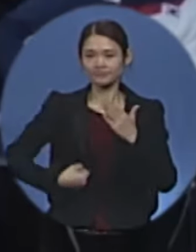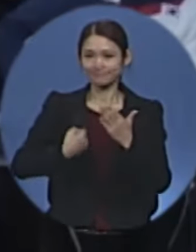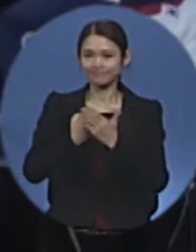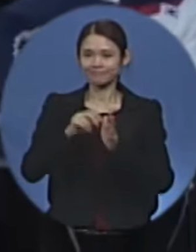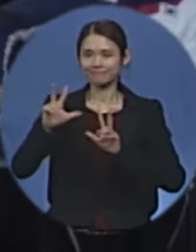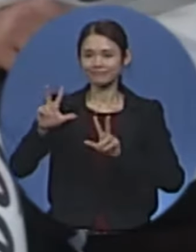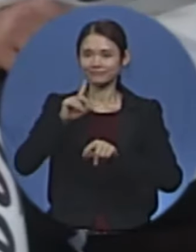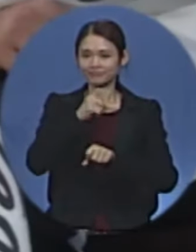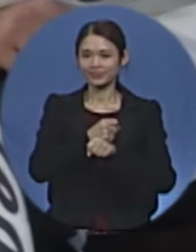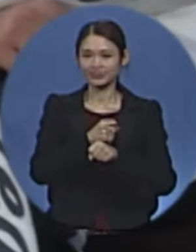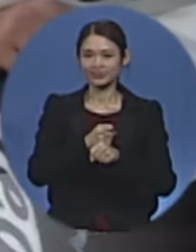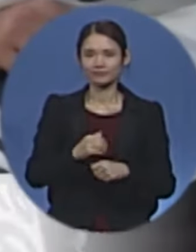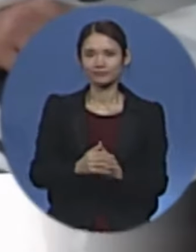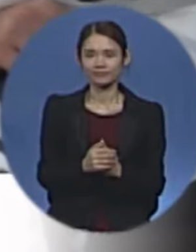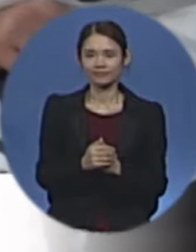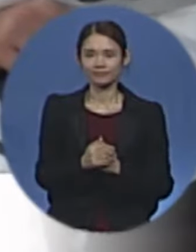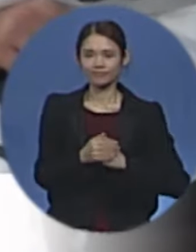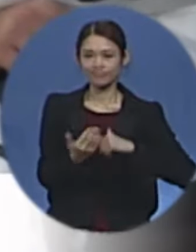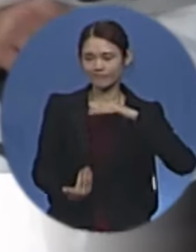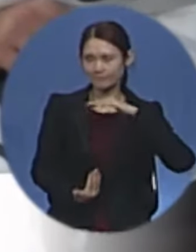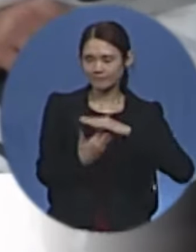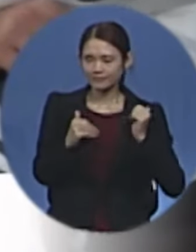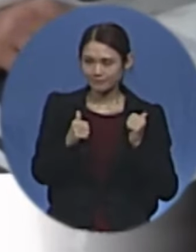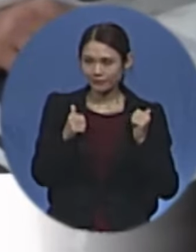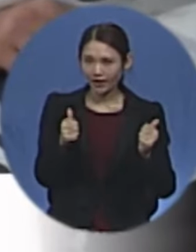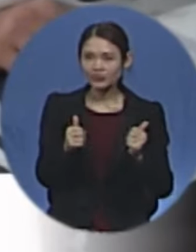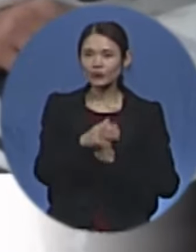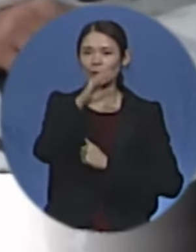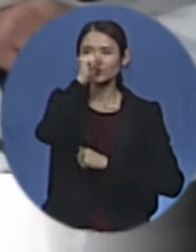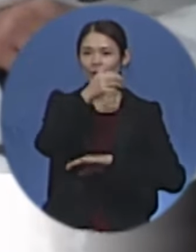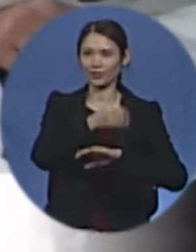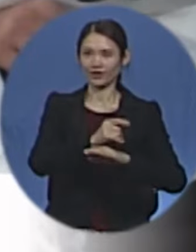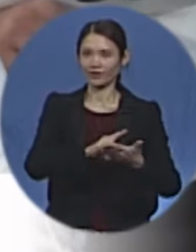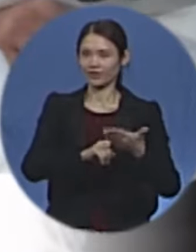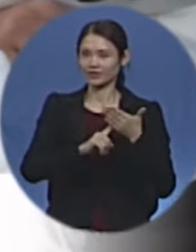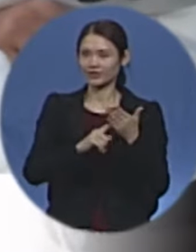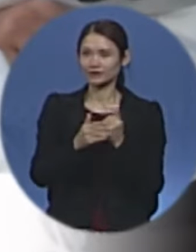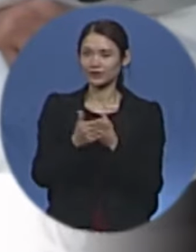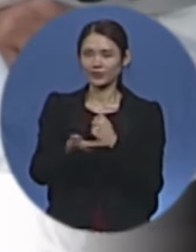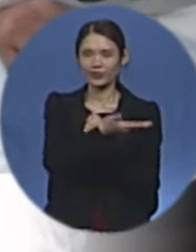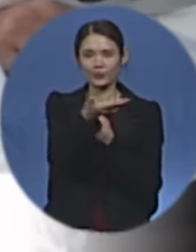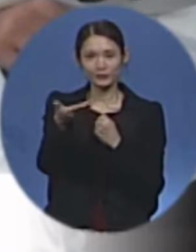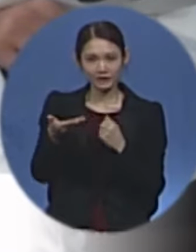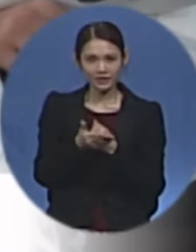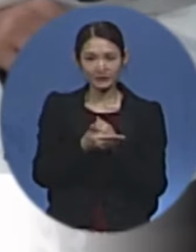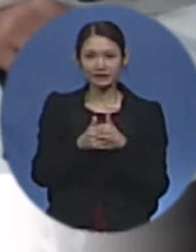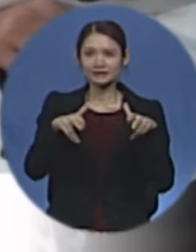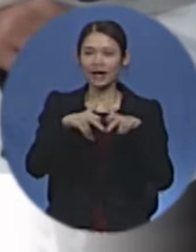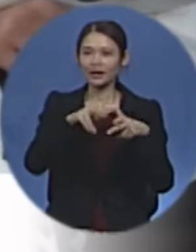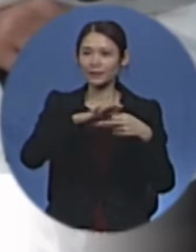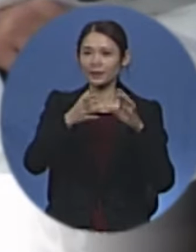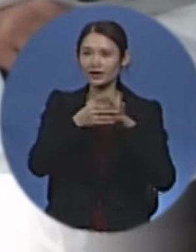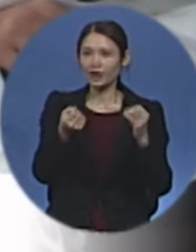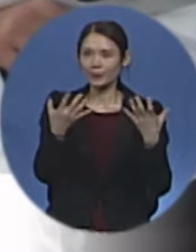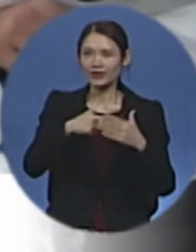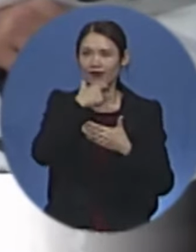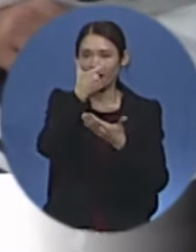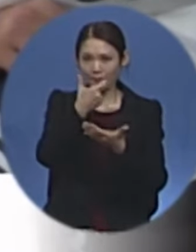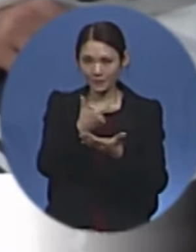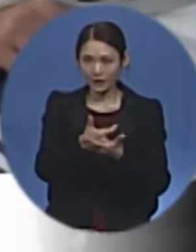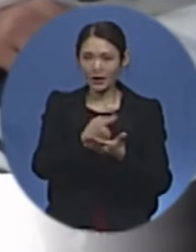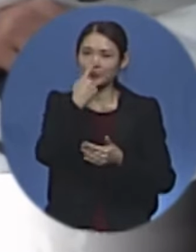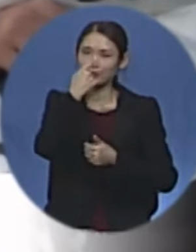다짐했습니다. 최선을 다해 좋은 결과를 만들어서 우리 국민들께 우리 패럴림픽이 얼마나 감동적이고